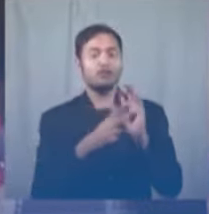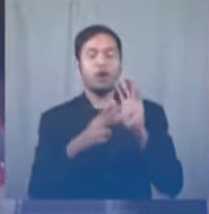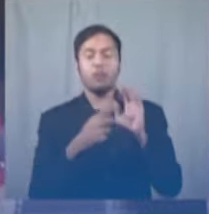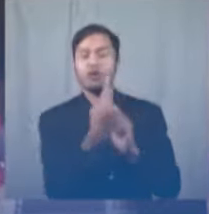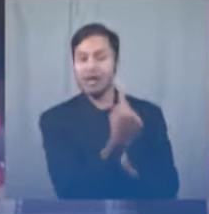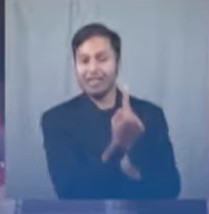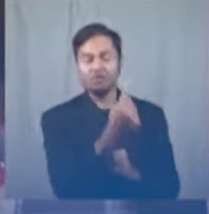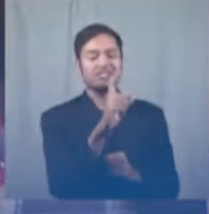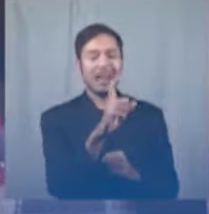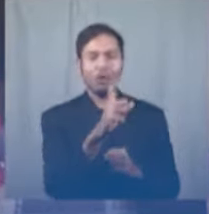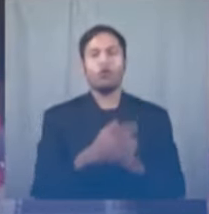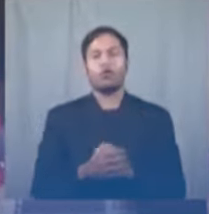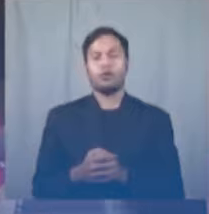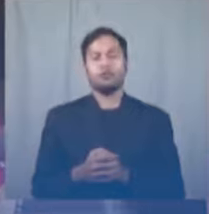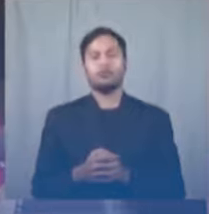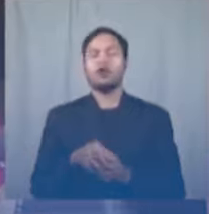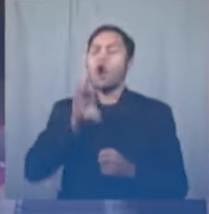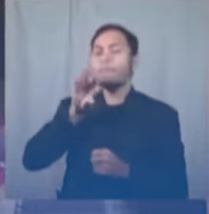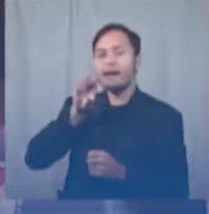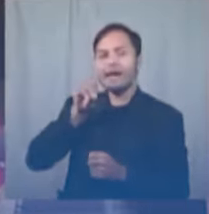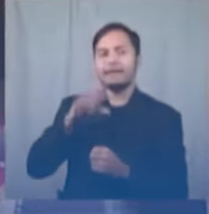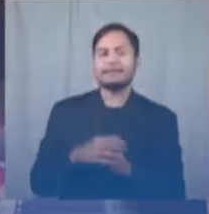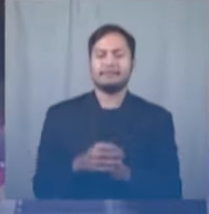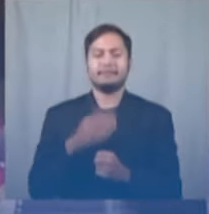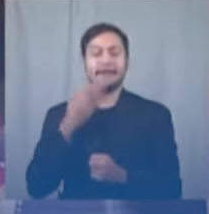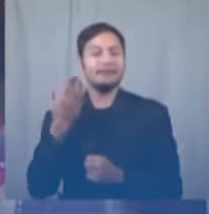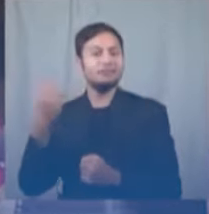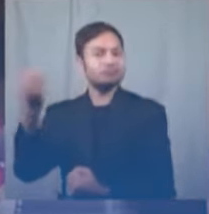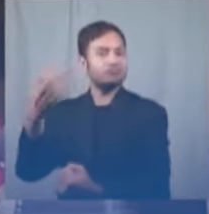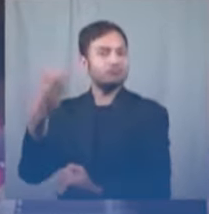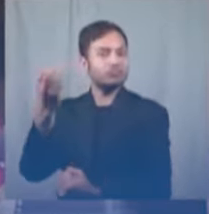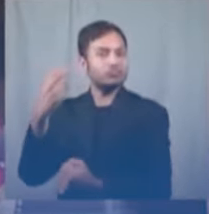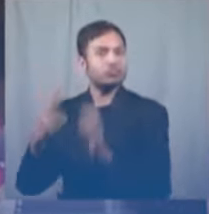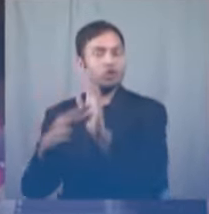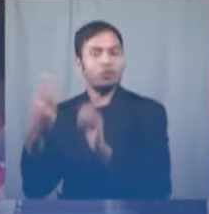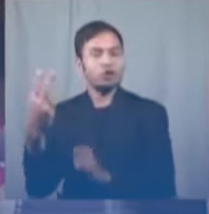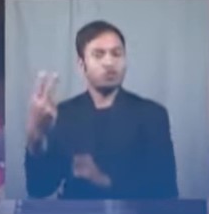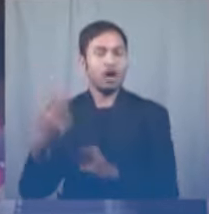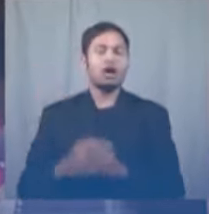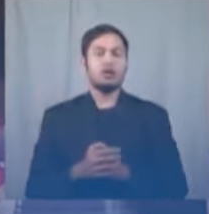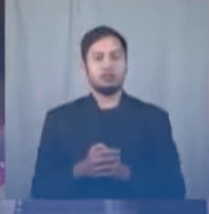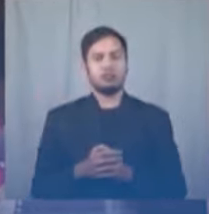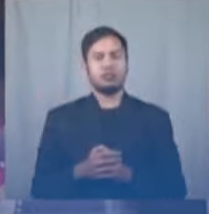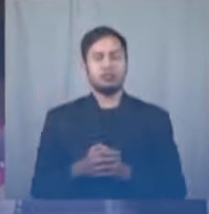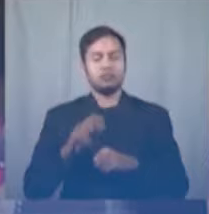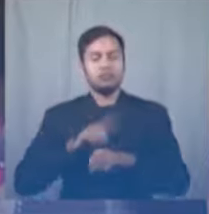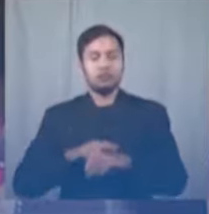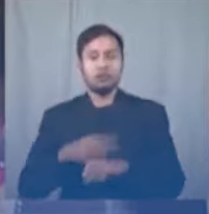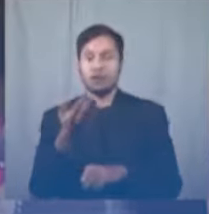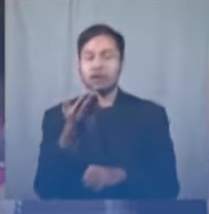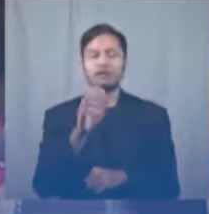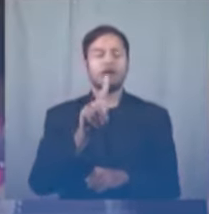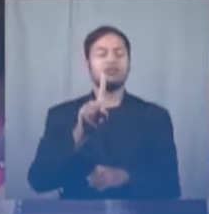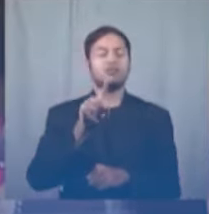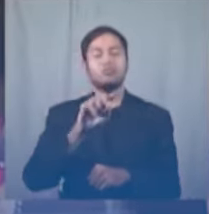Kami persilakan memberikan komentar atas jawaban calon gubernur paslon nomor urut 2. Waktu Anda 1